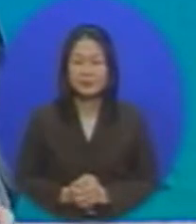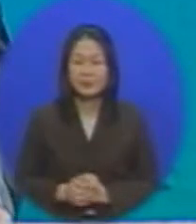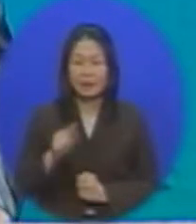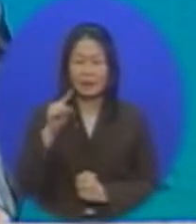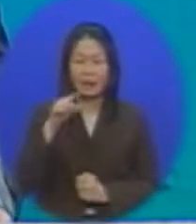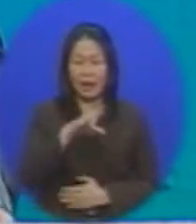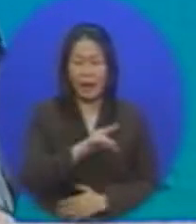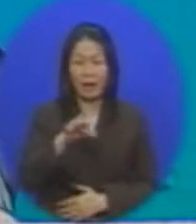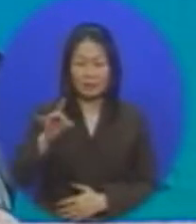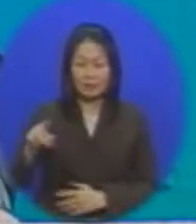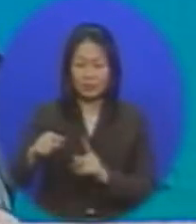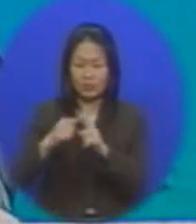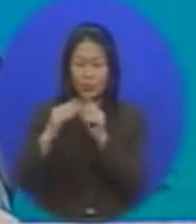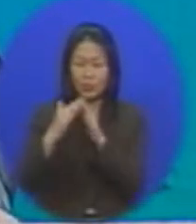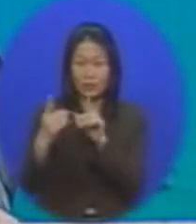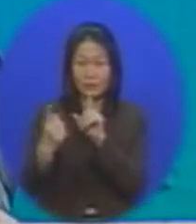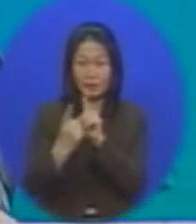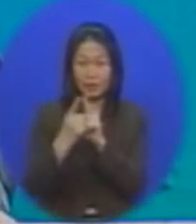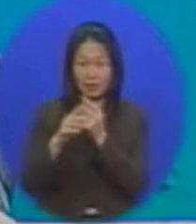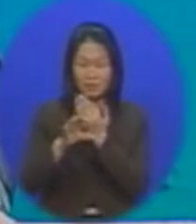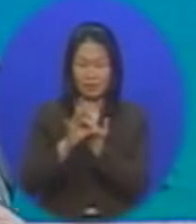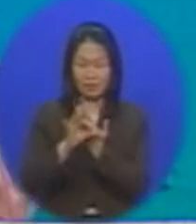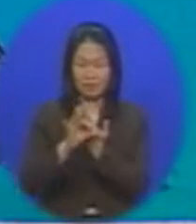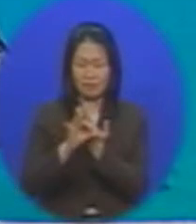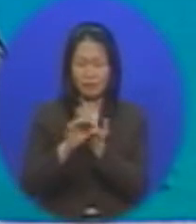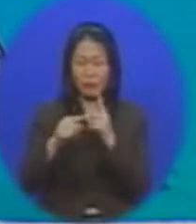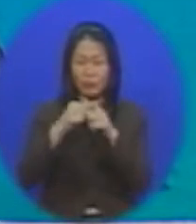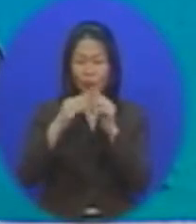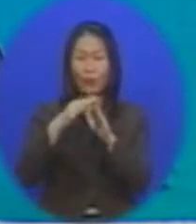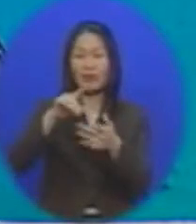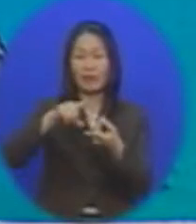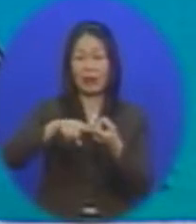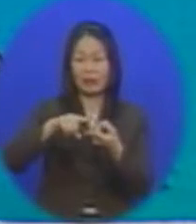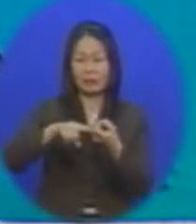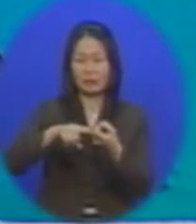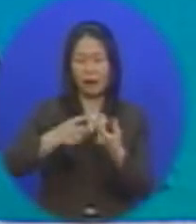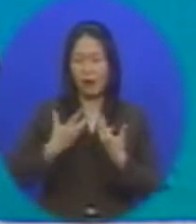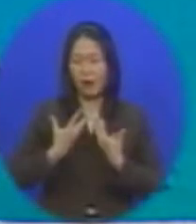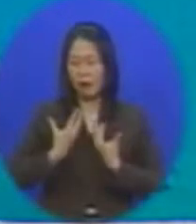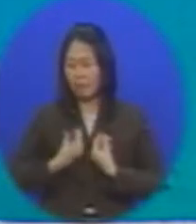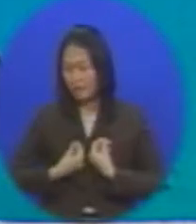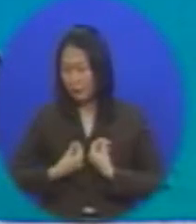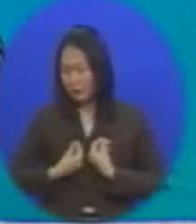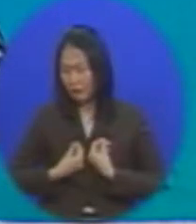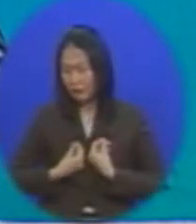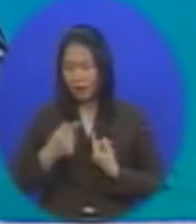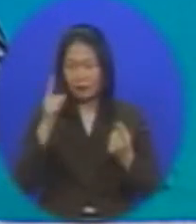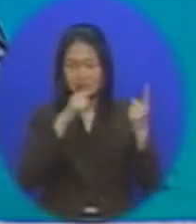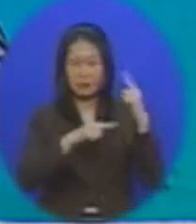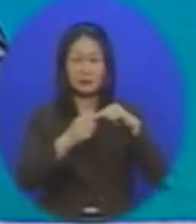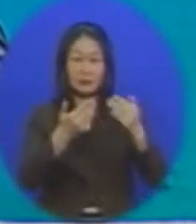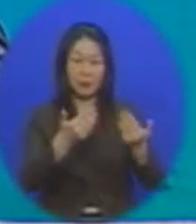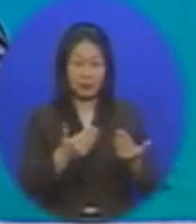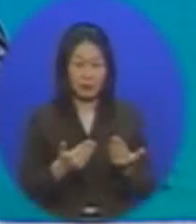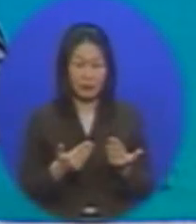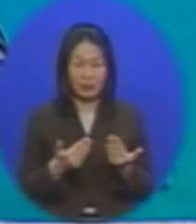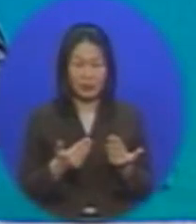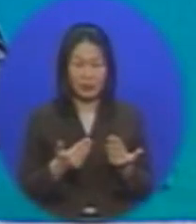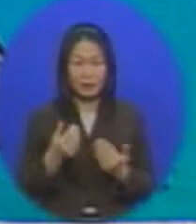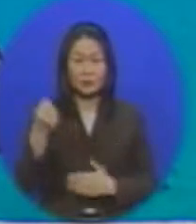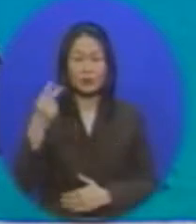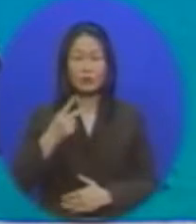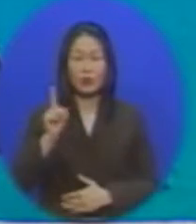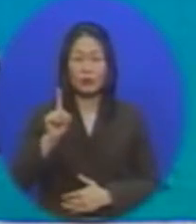이따금 교우들을 만나면 교회의 대해서 7 망하거나 또는 상처를 받았거나 또는